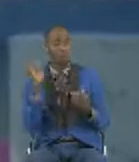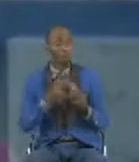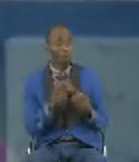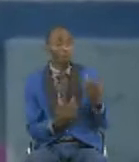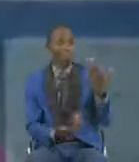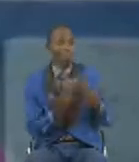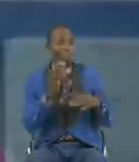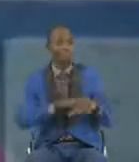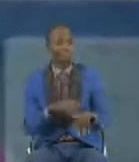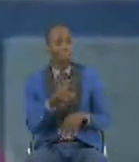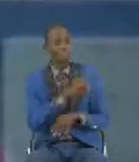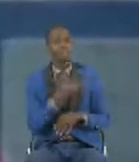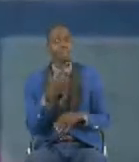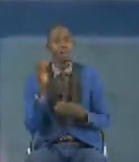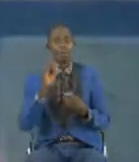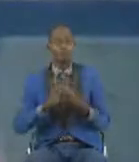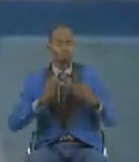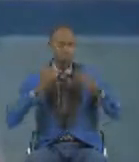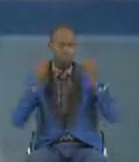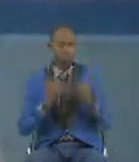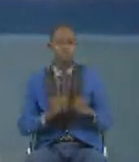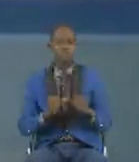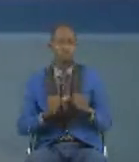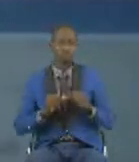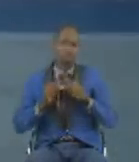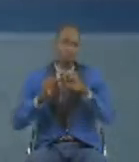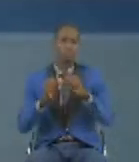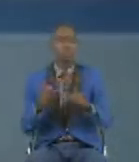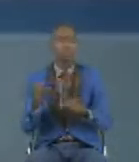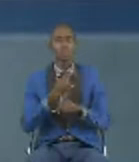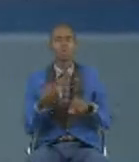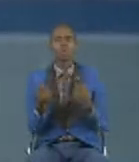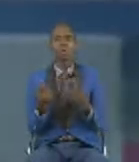amenez le feu sur eux, plus ils deviennent fervents.